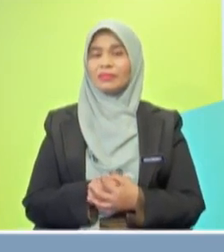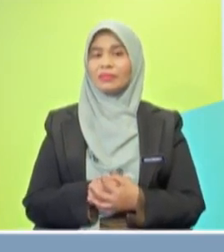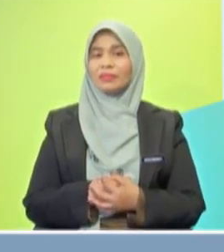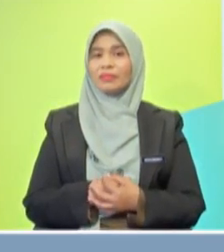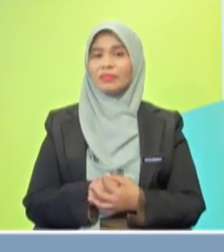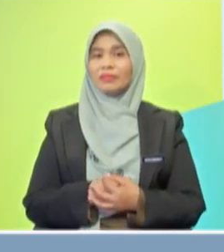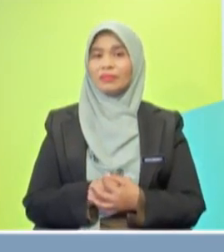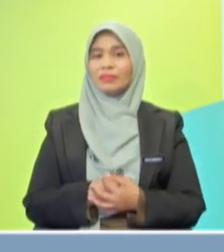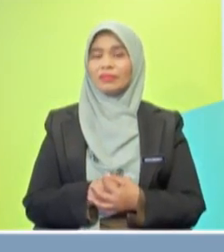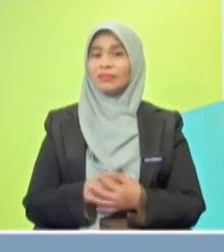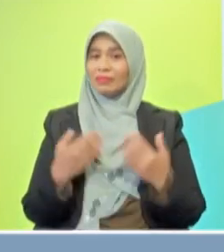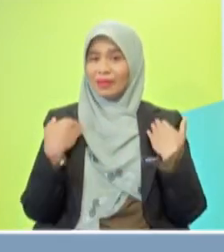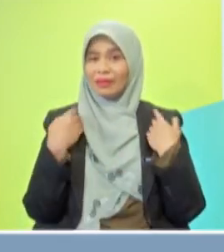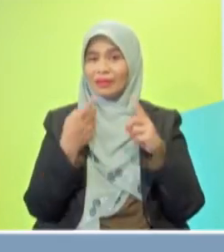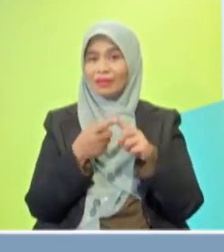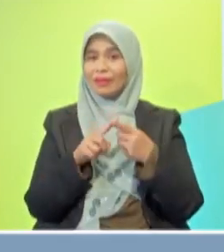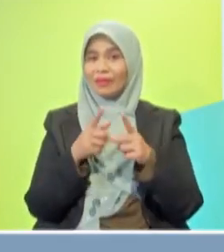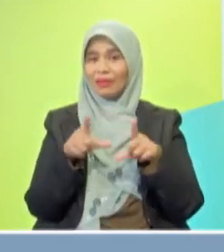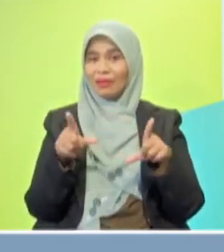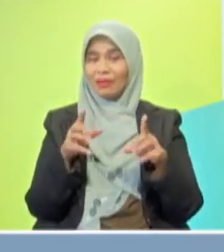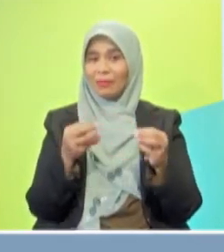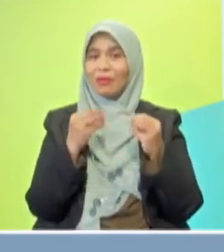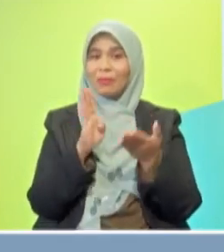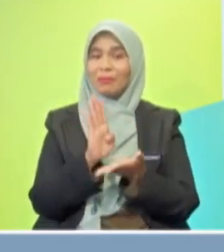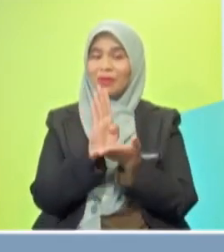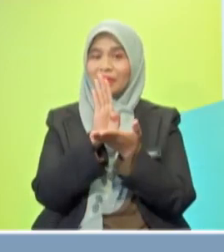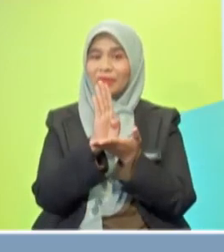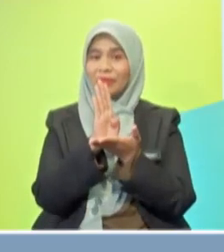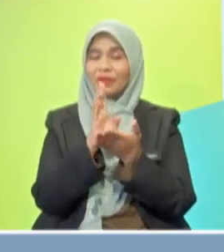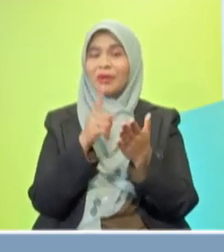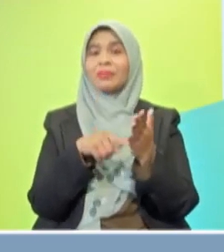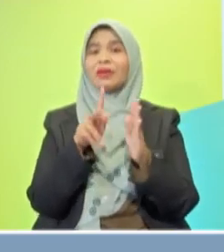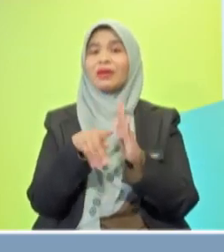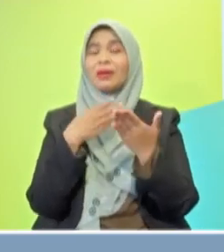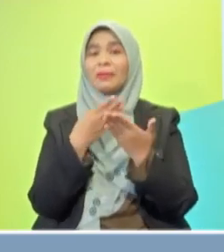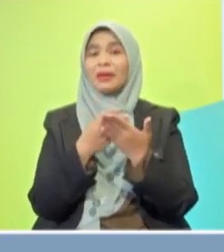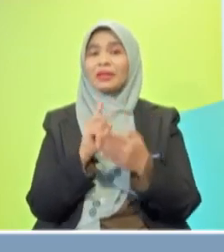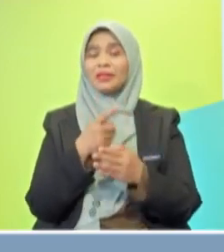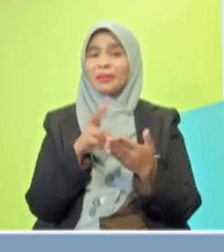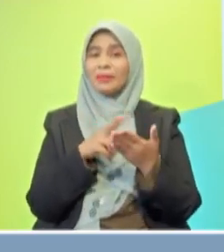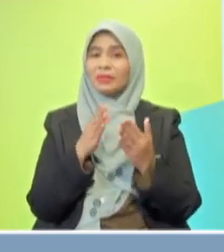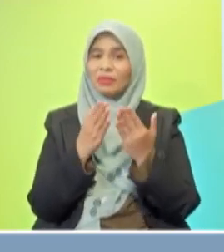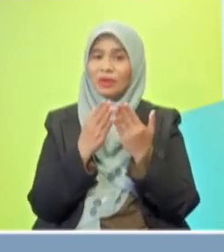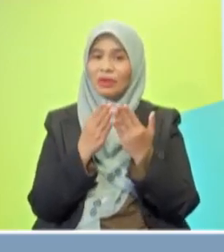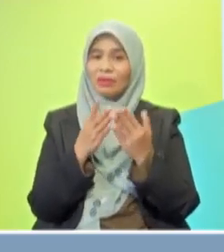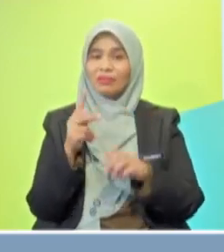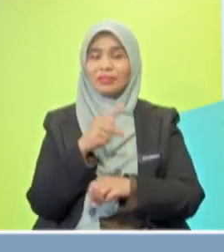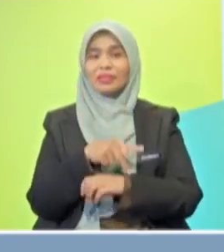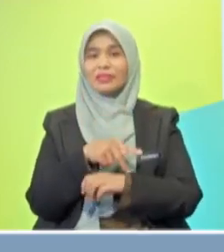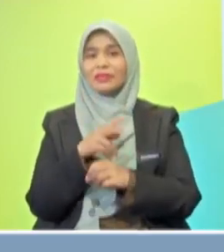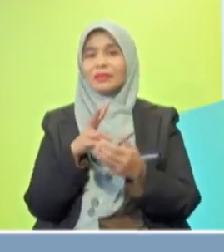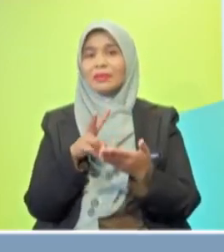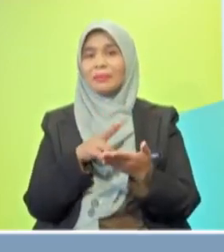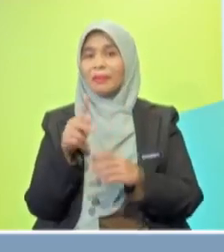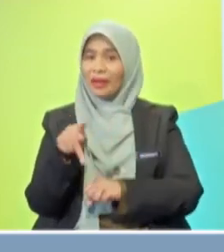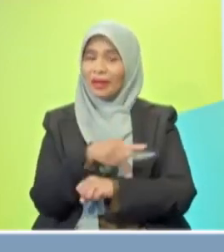Ada kawan-kawan nak bantu? Apa kebaikan kalau apa kebaikan kita baca doa? Ketika mana kita memakai baju,